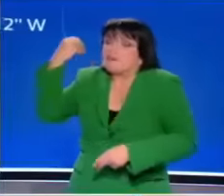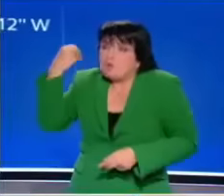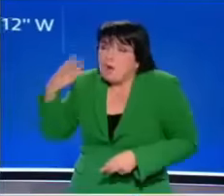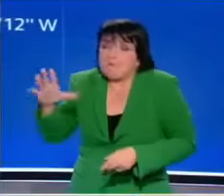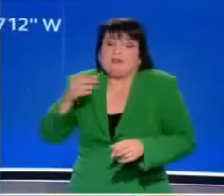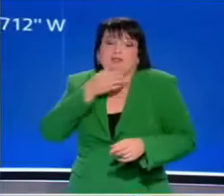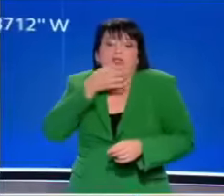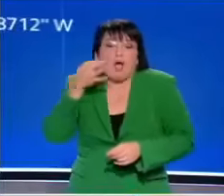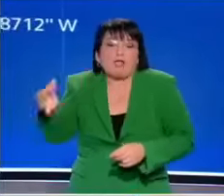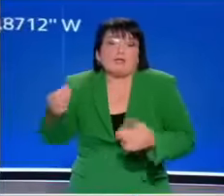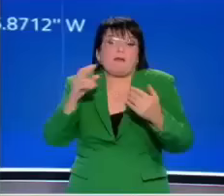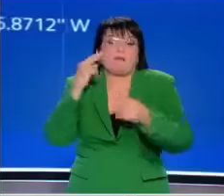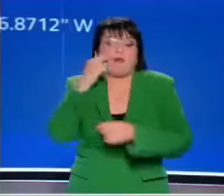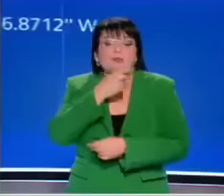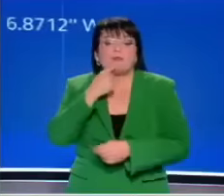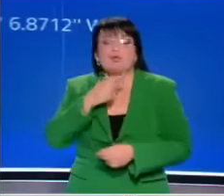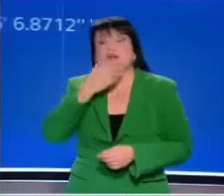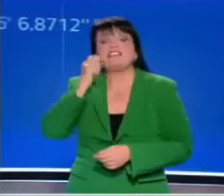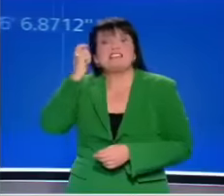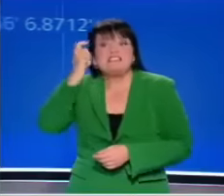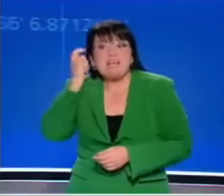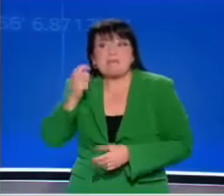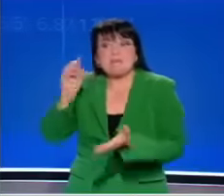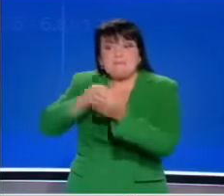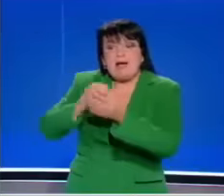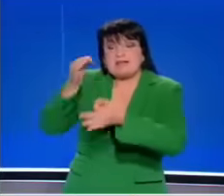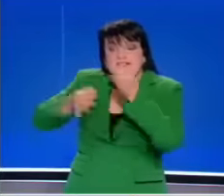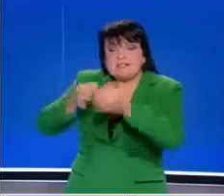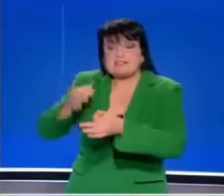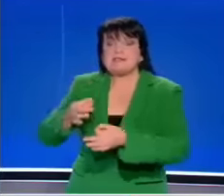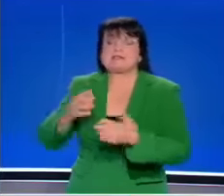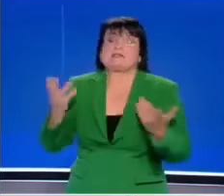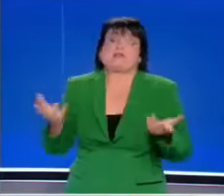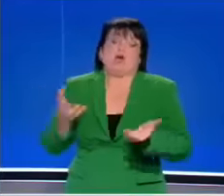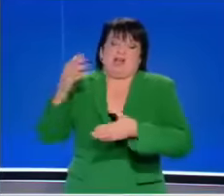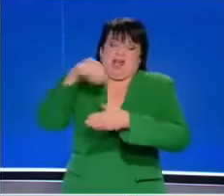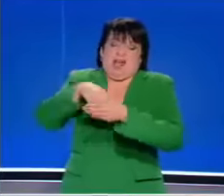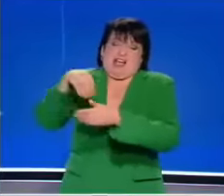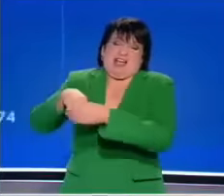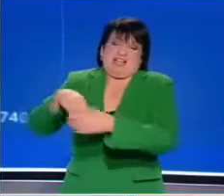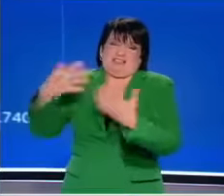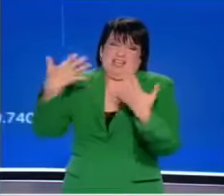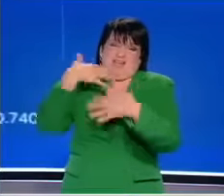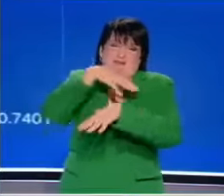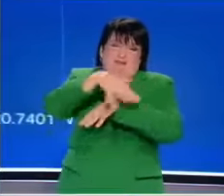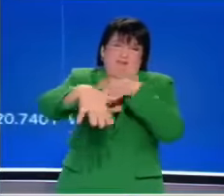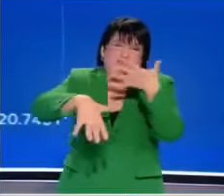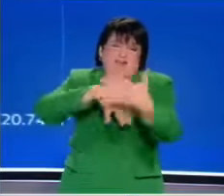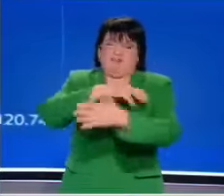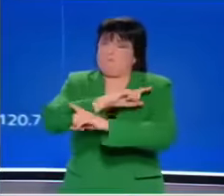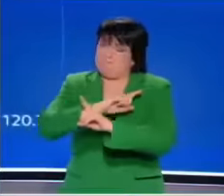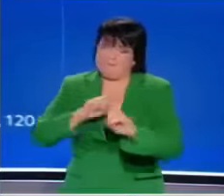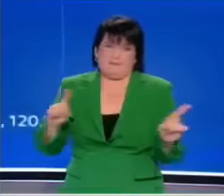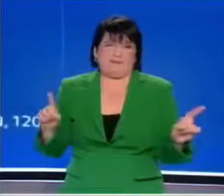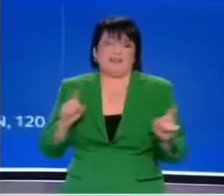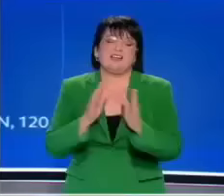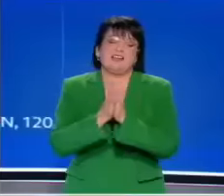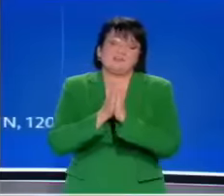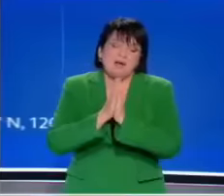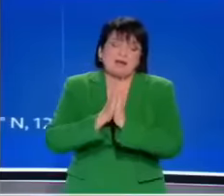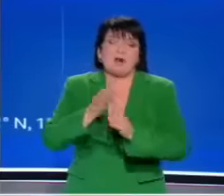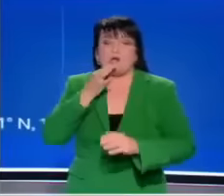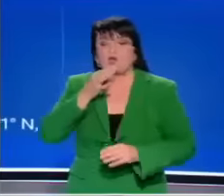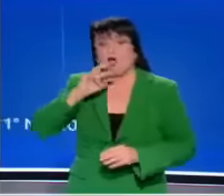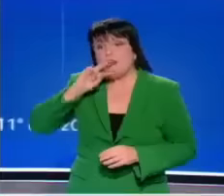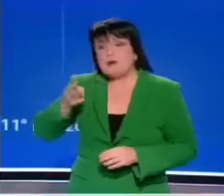έχει πει πως είναι ντροπή και να το σκέφτεστε αό και γ ν ας μην τα πλέκουμε και τα δύο για την τραγωδία τοτε λέει πως ήτανε ντροπή να το